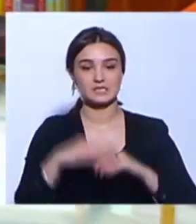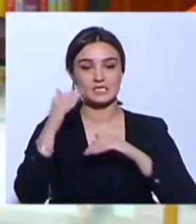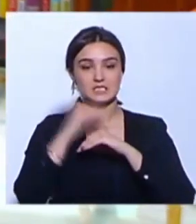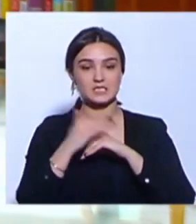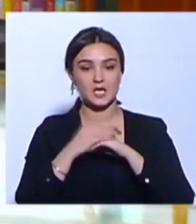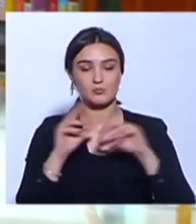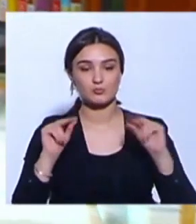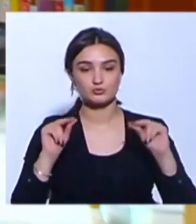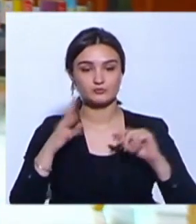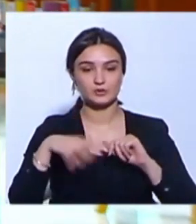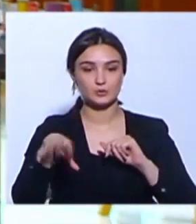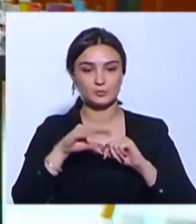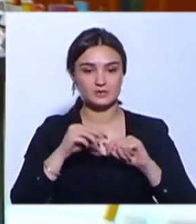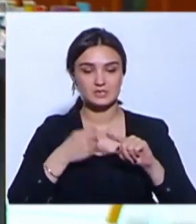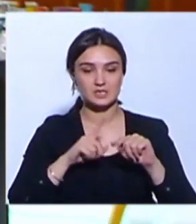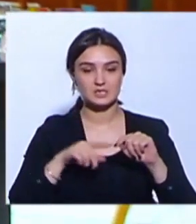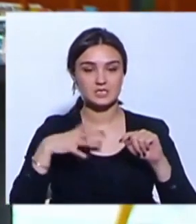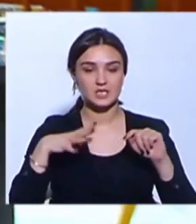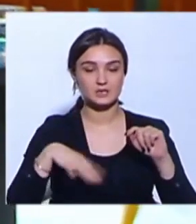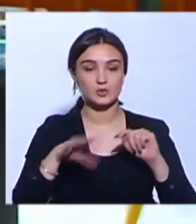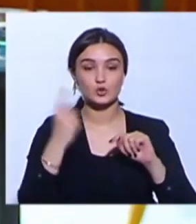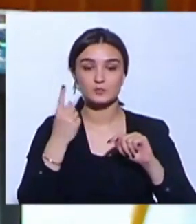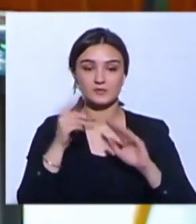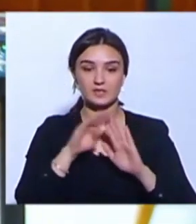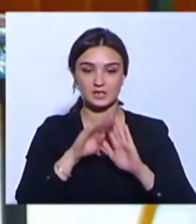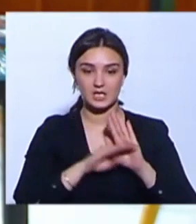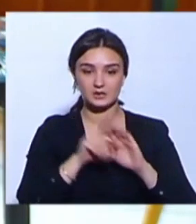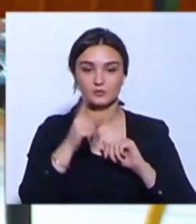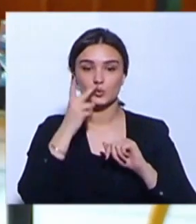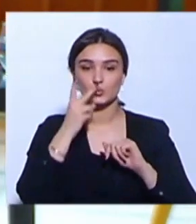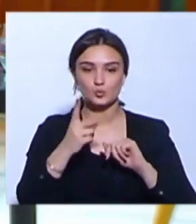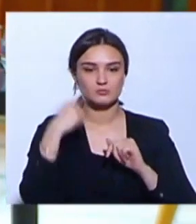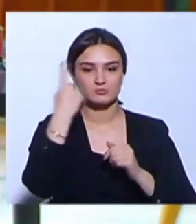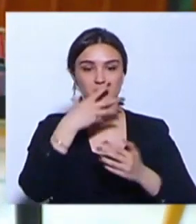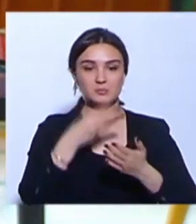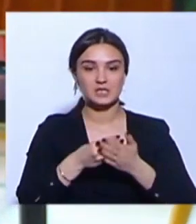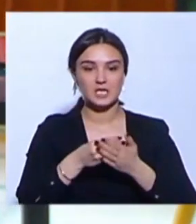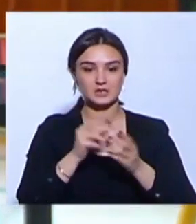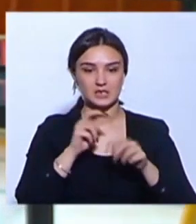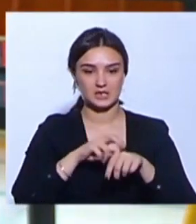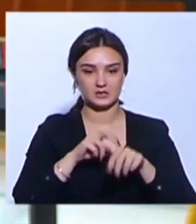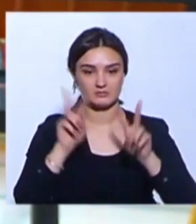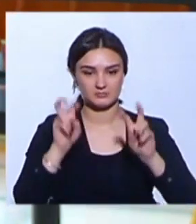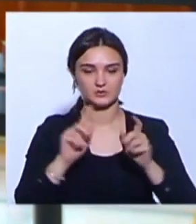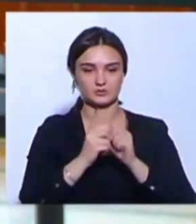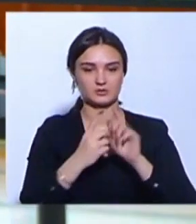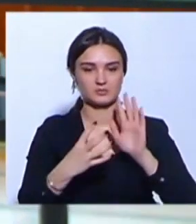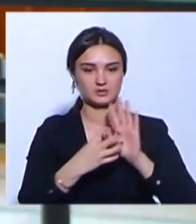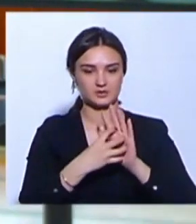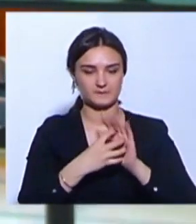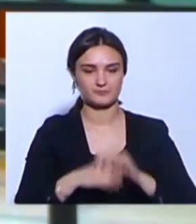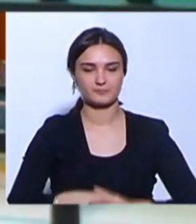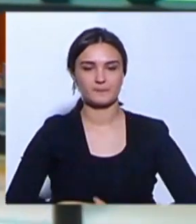საღამო მშვიდობისა. ეს საქართველოს პირველი არქია, თქვენ უყურებთ გადაცემას პირადი ექიმი მარი მალაზონია სურდო თარგმანით. ჩვენ საუბრობთ